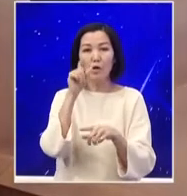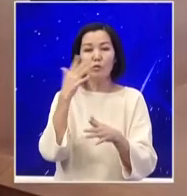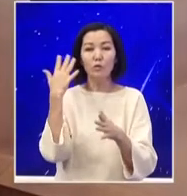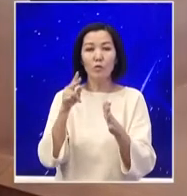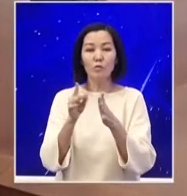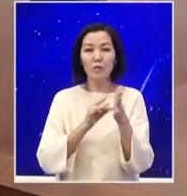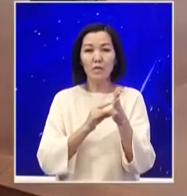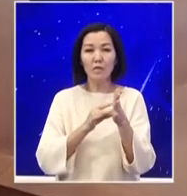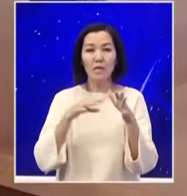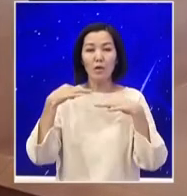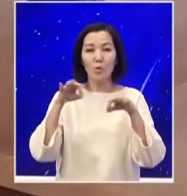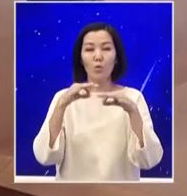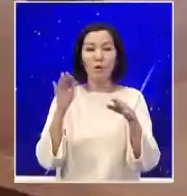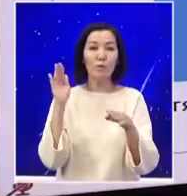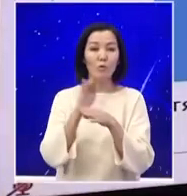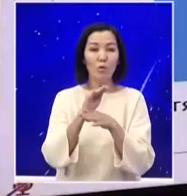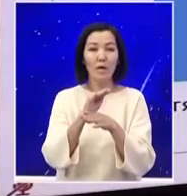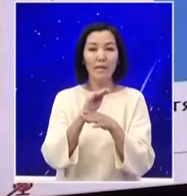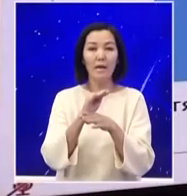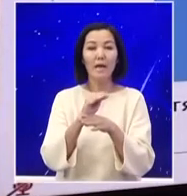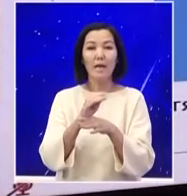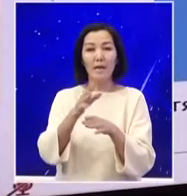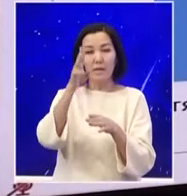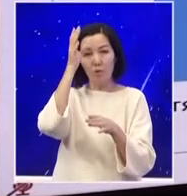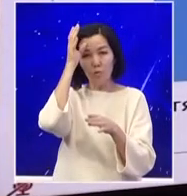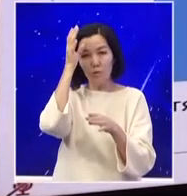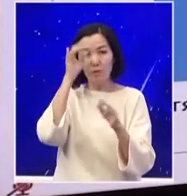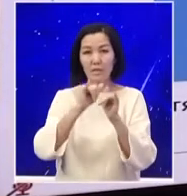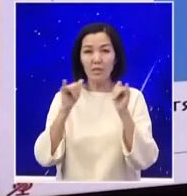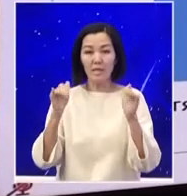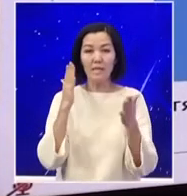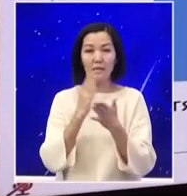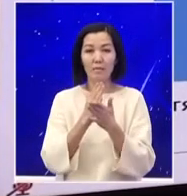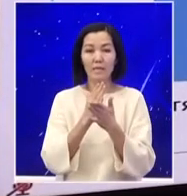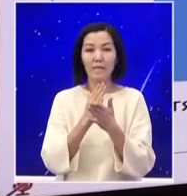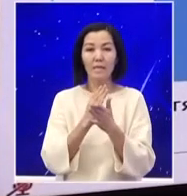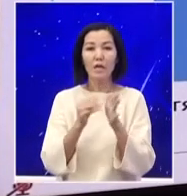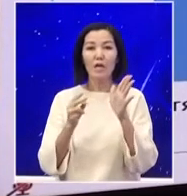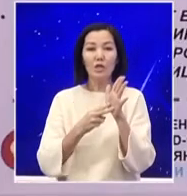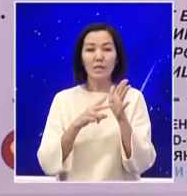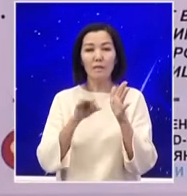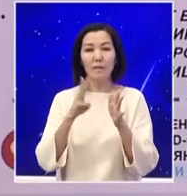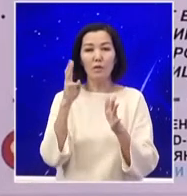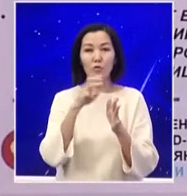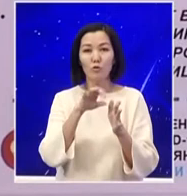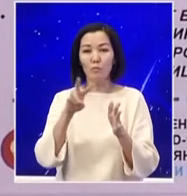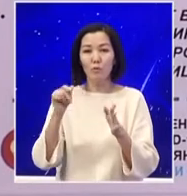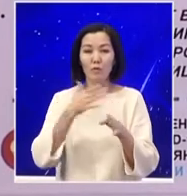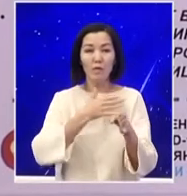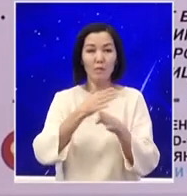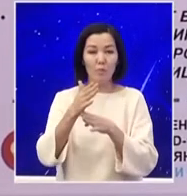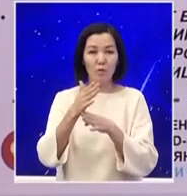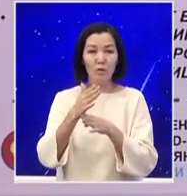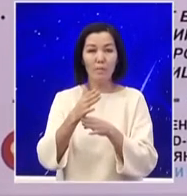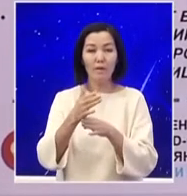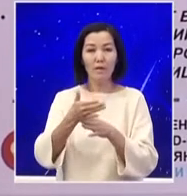жедел жәрдем көлігімен толығады. Мамандардың қосымша біліктілігі жетілдіріліп жатыр. 7 миллиард 300 миллион теңге бөлініп, 10